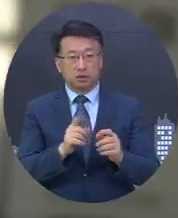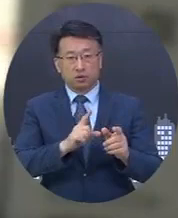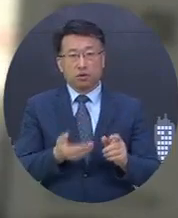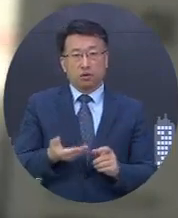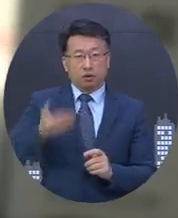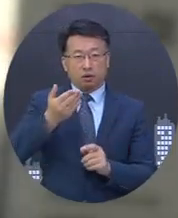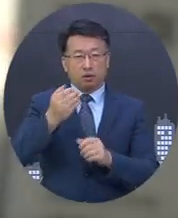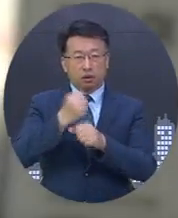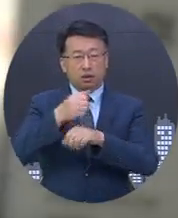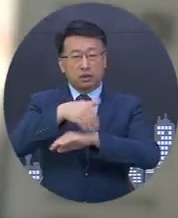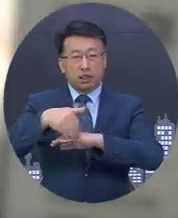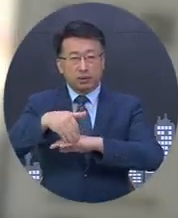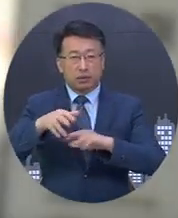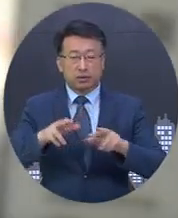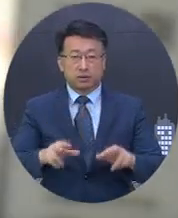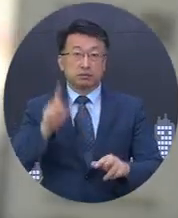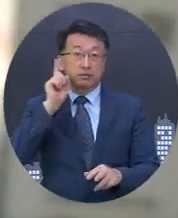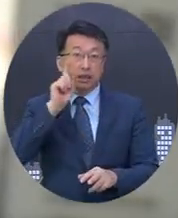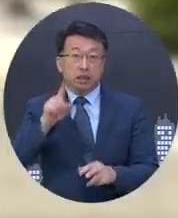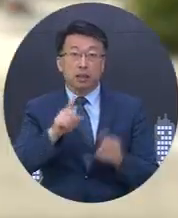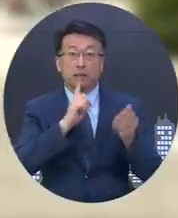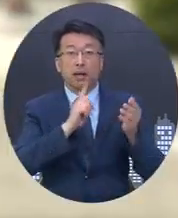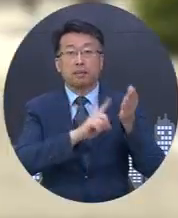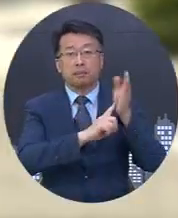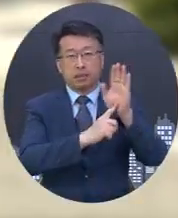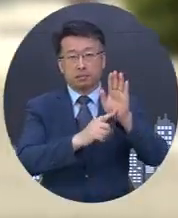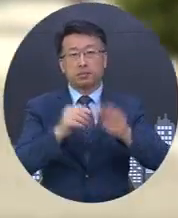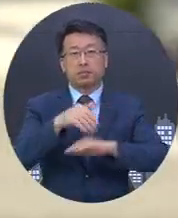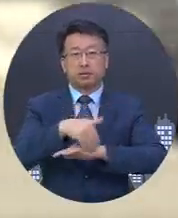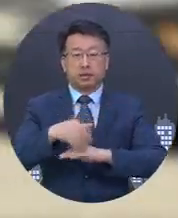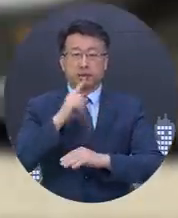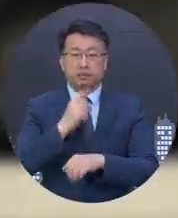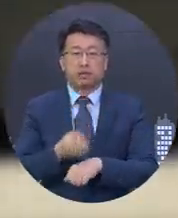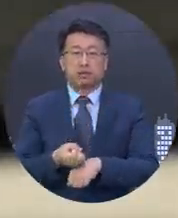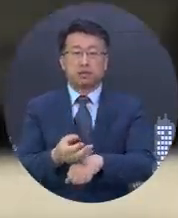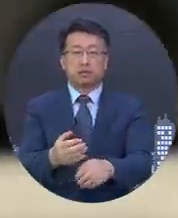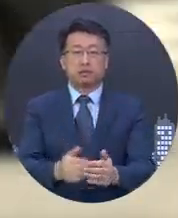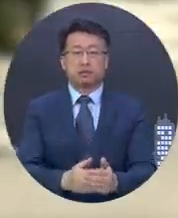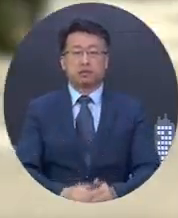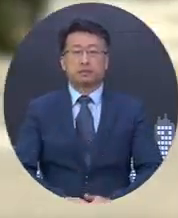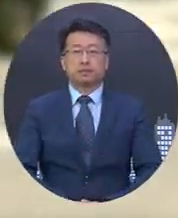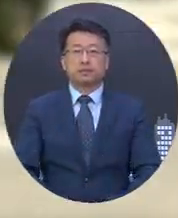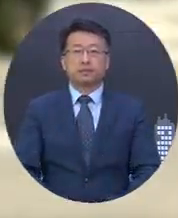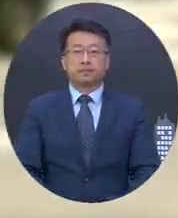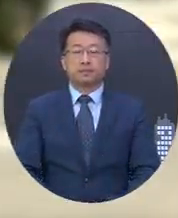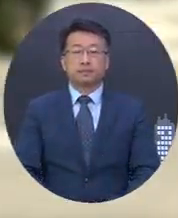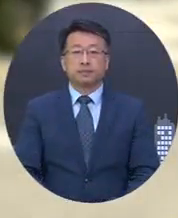무게를 둔 방역 대책을 내일 발표할 예정입니다. MBC 뉴스 신은정입니다.